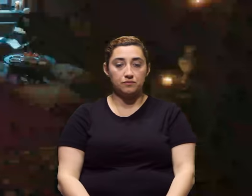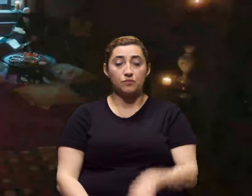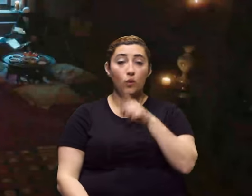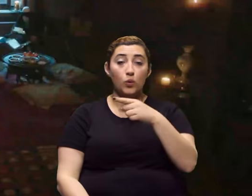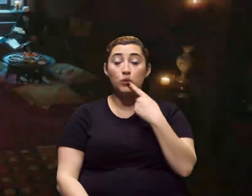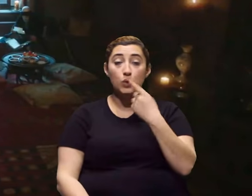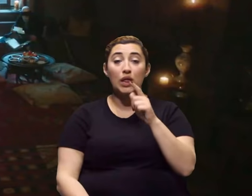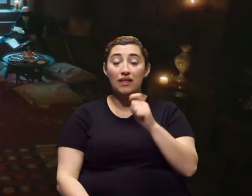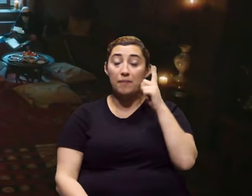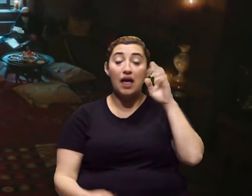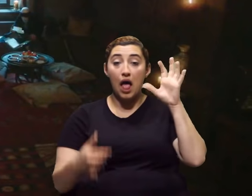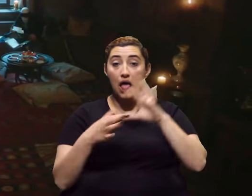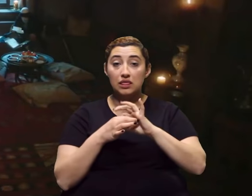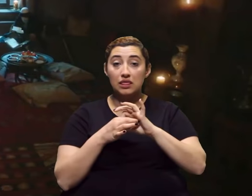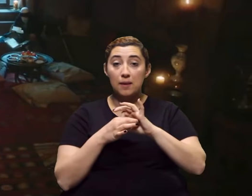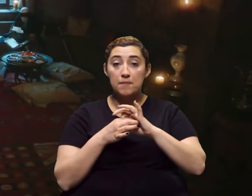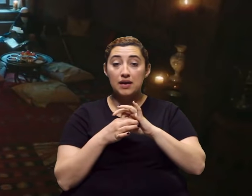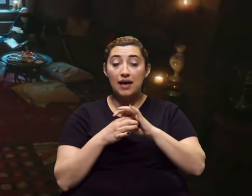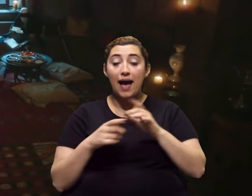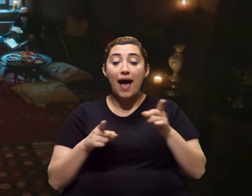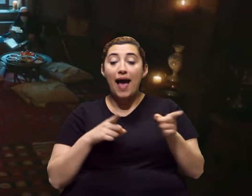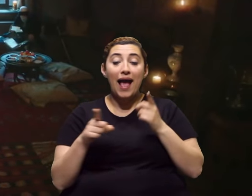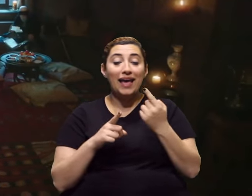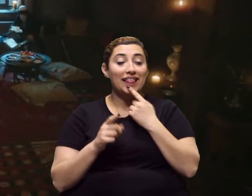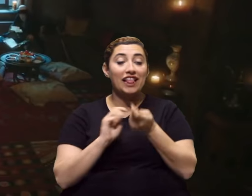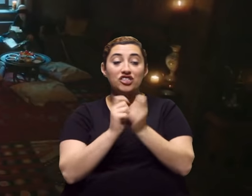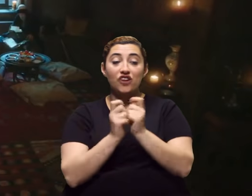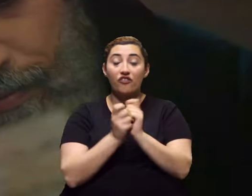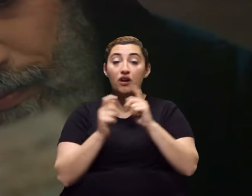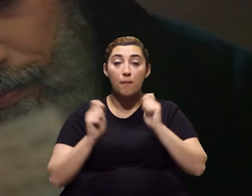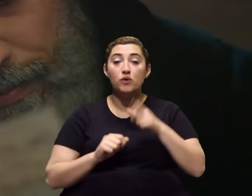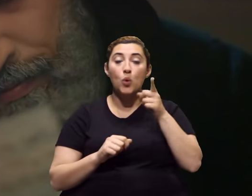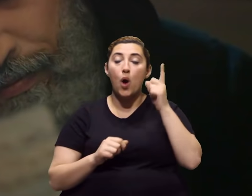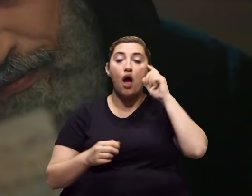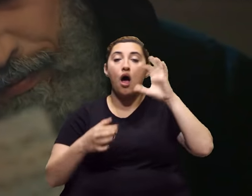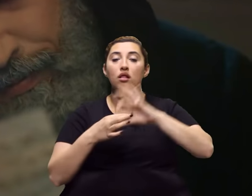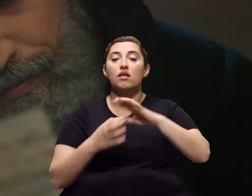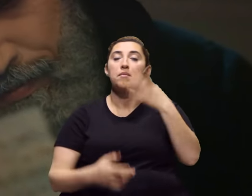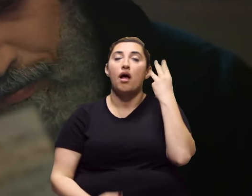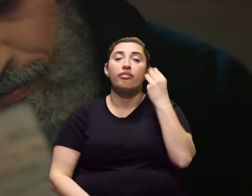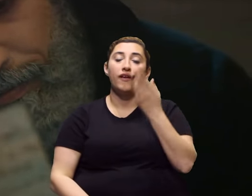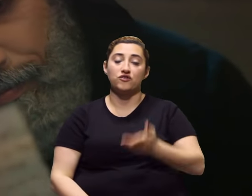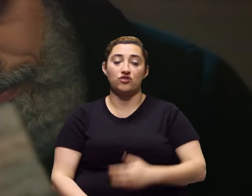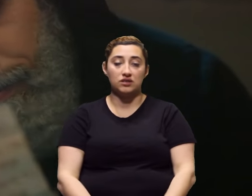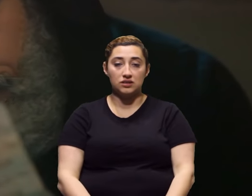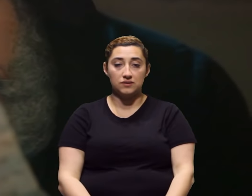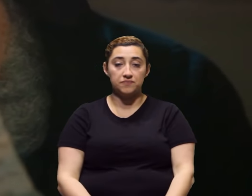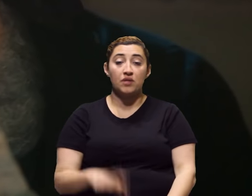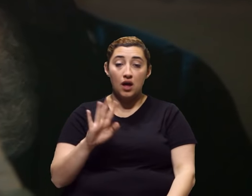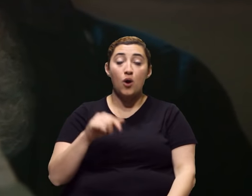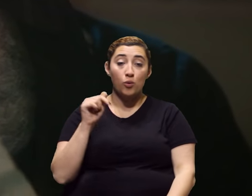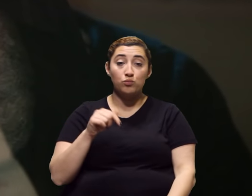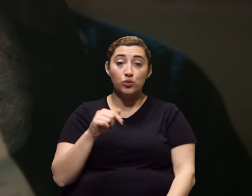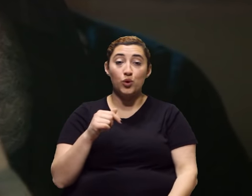Onun söylediği manayı hangi dile giydirir isen o manayı okursun. İşte